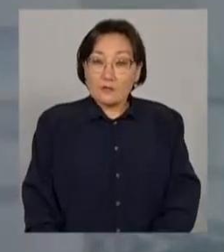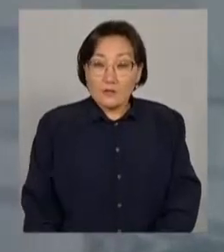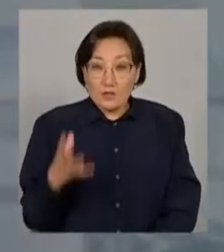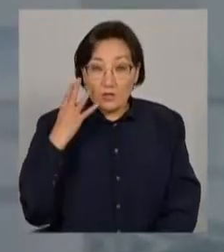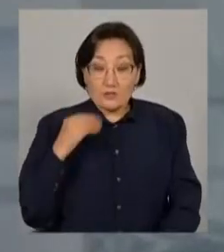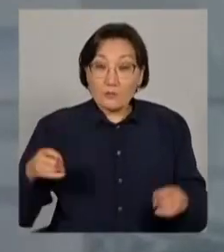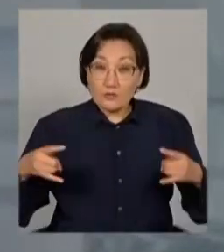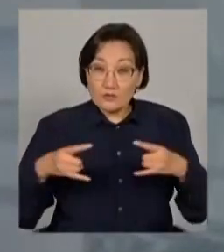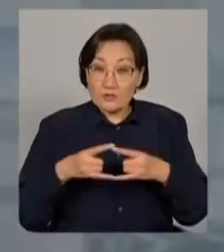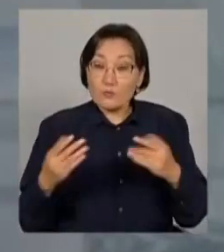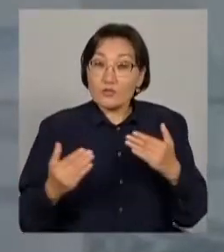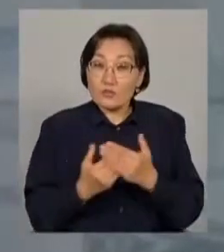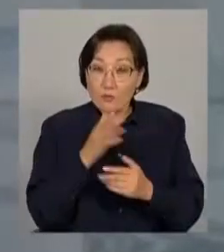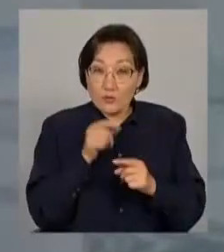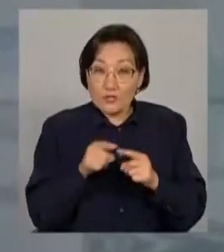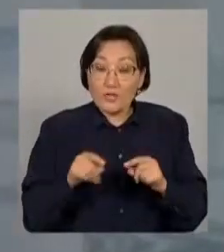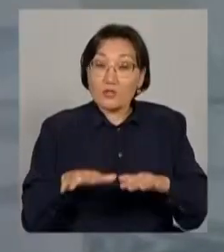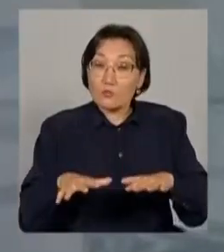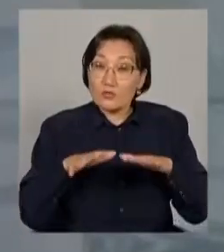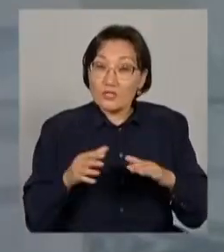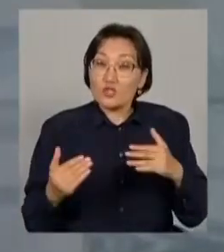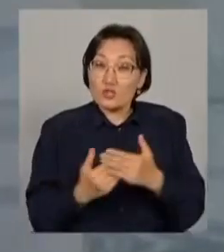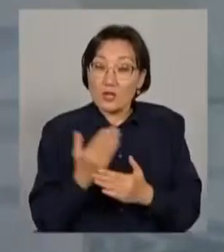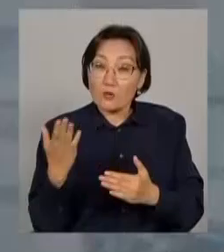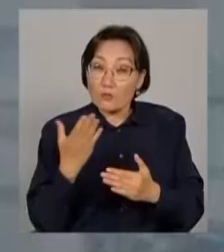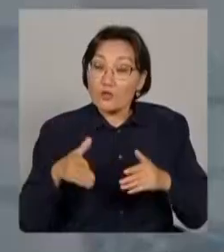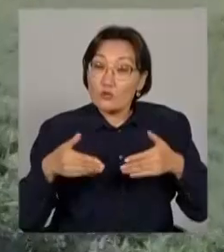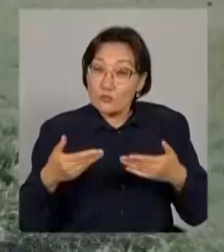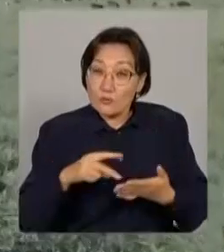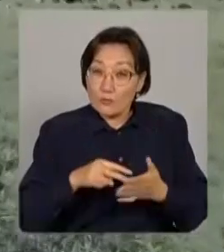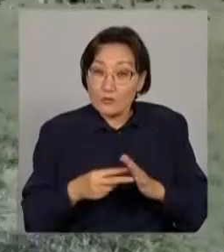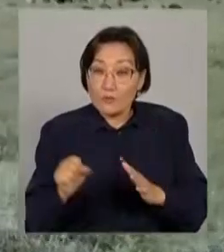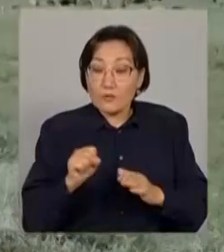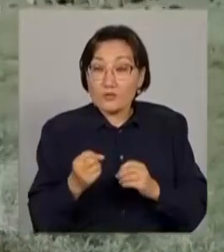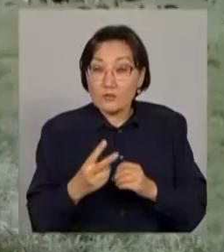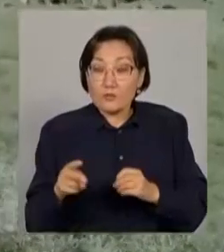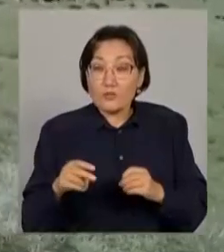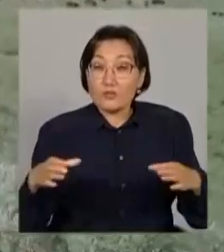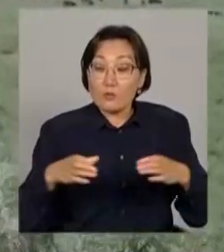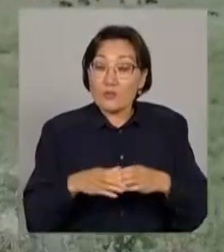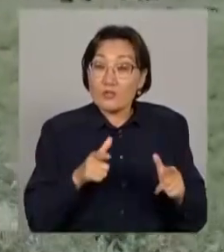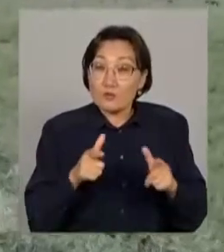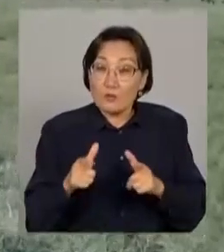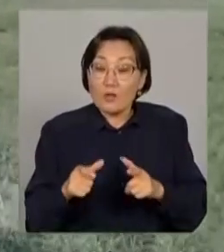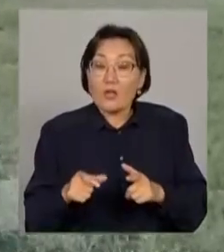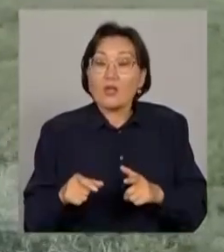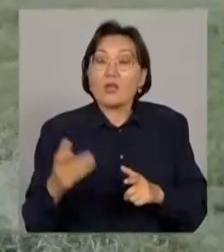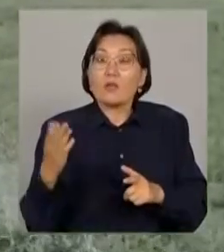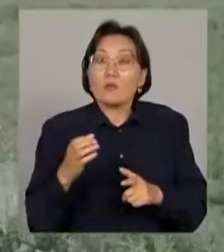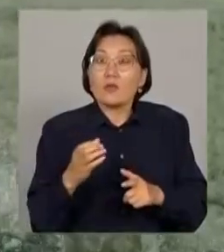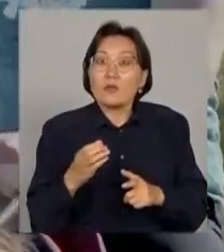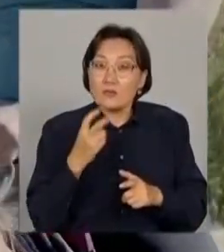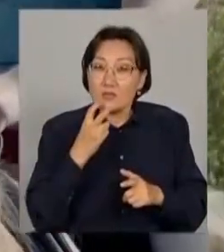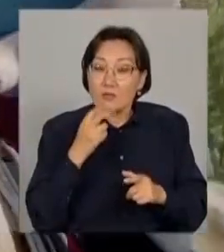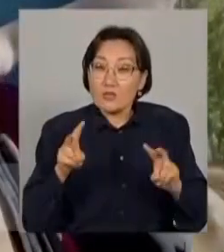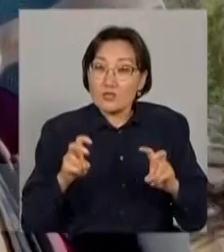Алматы телеарнасы жаңа маусымда көрермендеріне жаңа туынды сұнбақ. Тамыздың 12-сі арна жұмының дайындаумен мелодрама, комедия